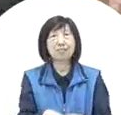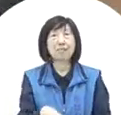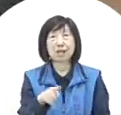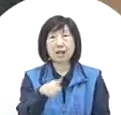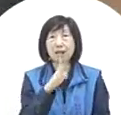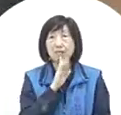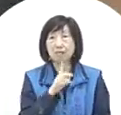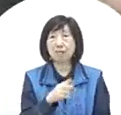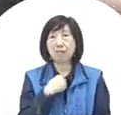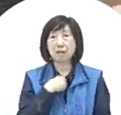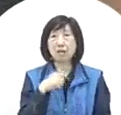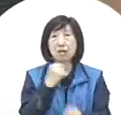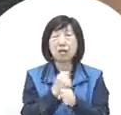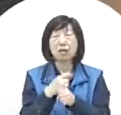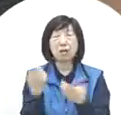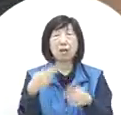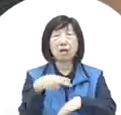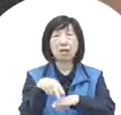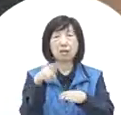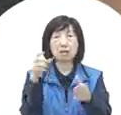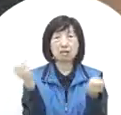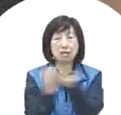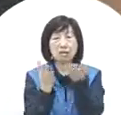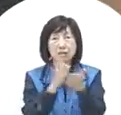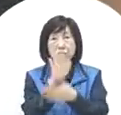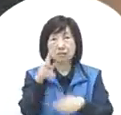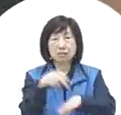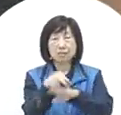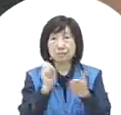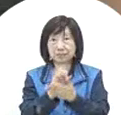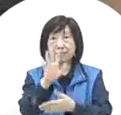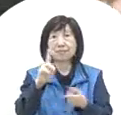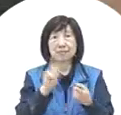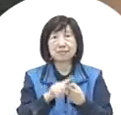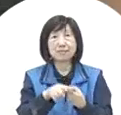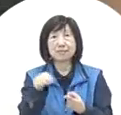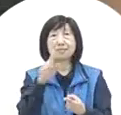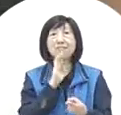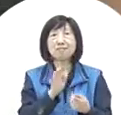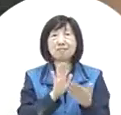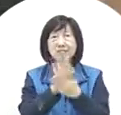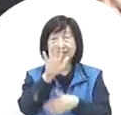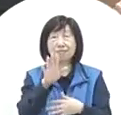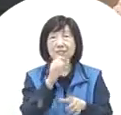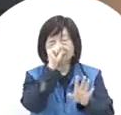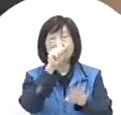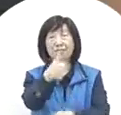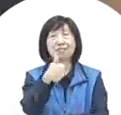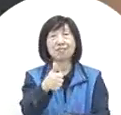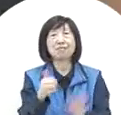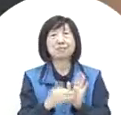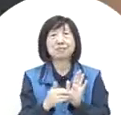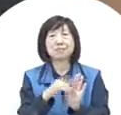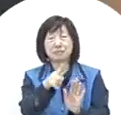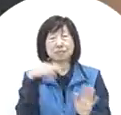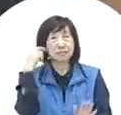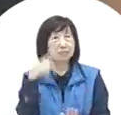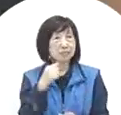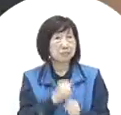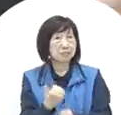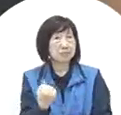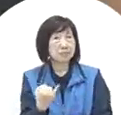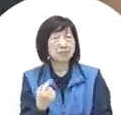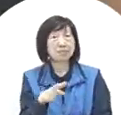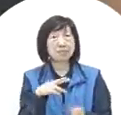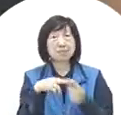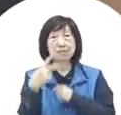这要做很多了，校园通报、性平机制、暴力、 那个已经是后端了，前端的预防工作更重要。 好棒啊！你觉得这个是做怎样？跟特教一样？